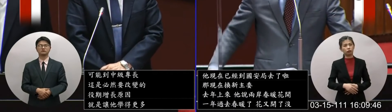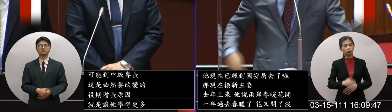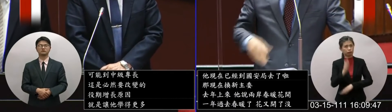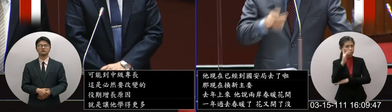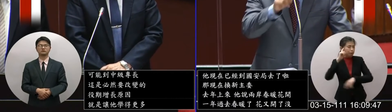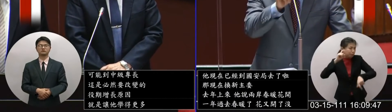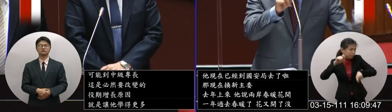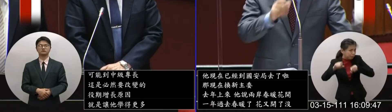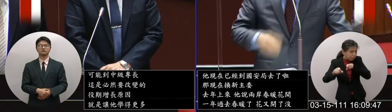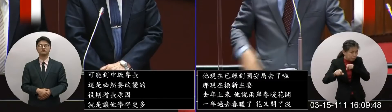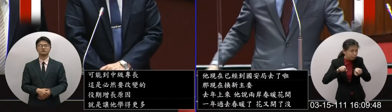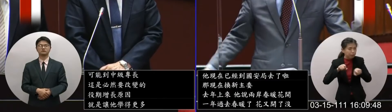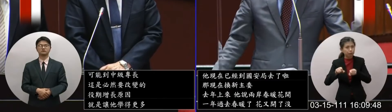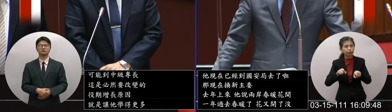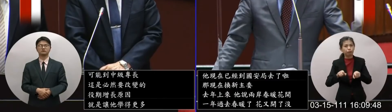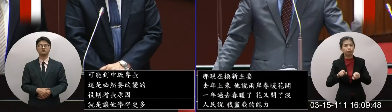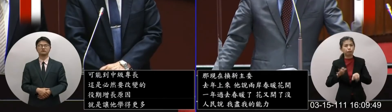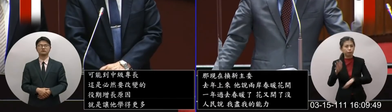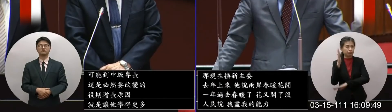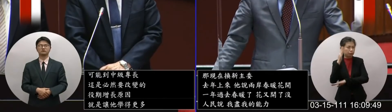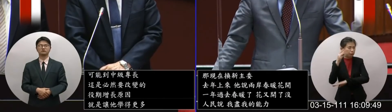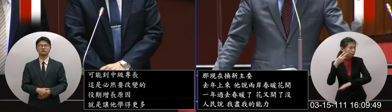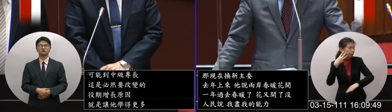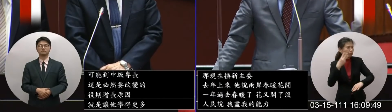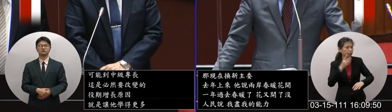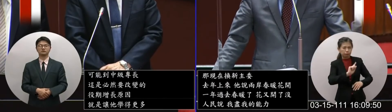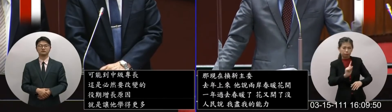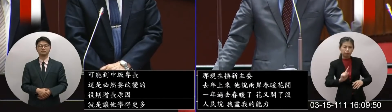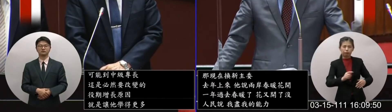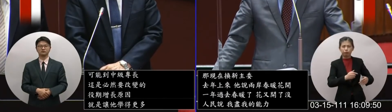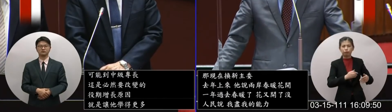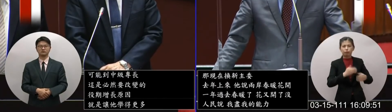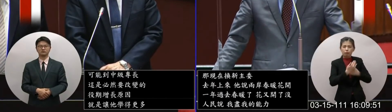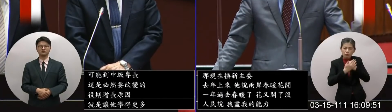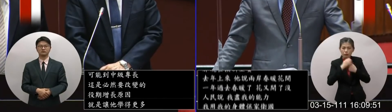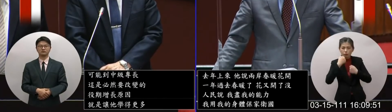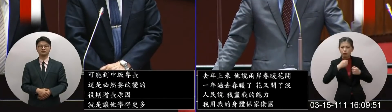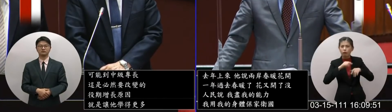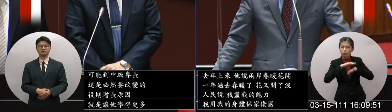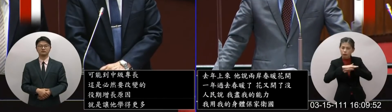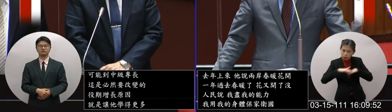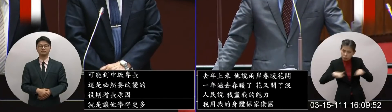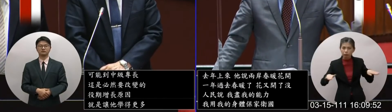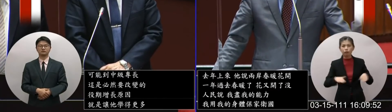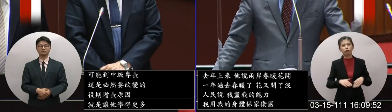策、用政治来保护我们的和平跟安全啊？